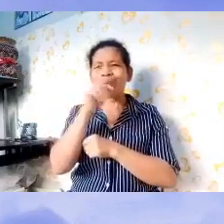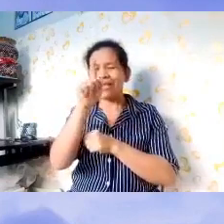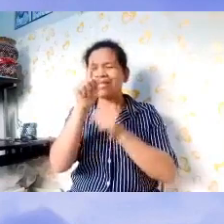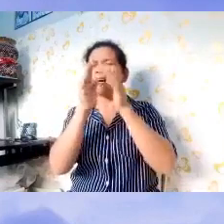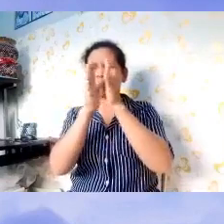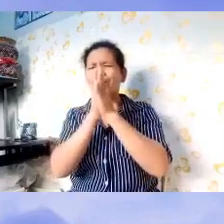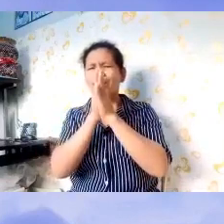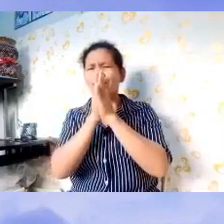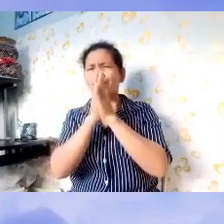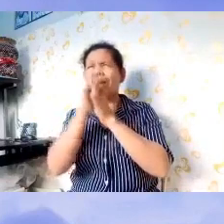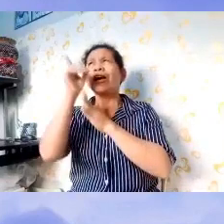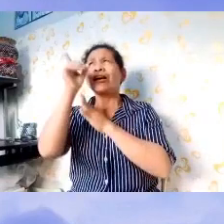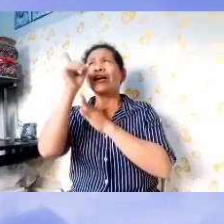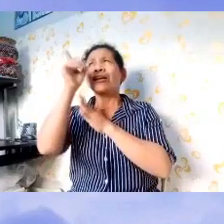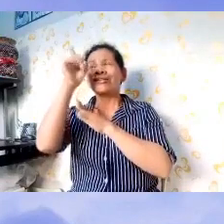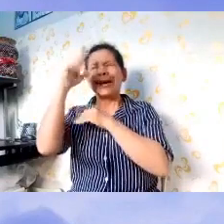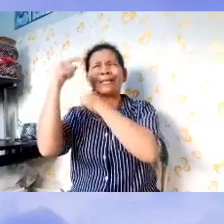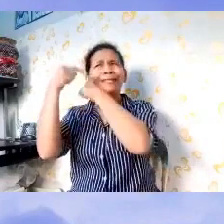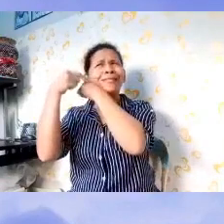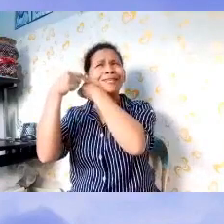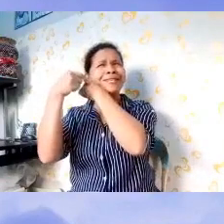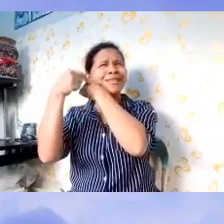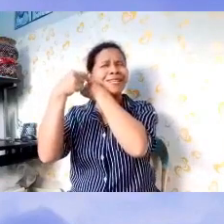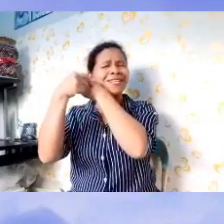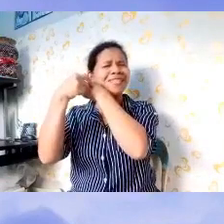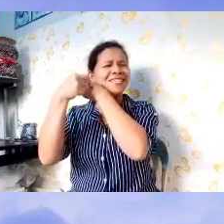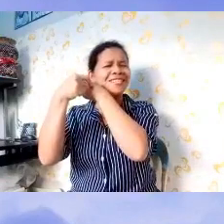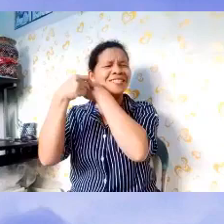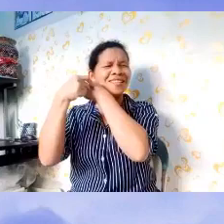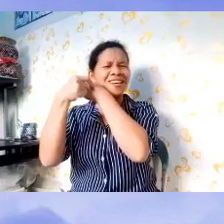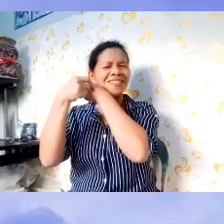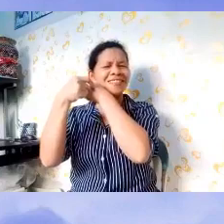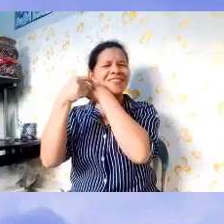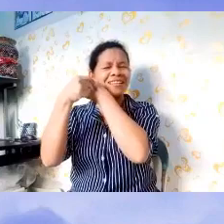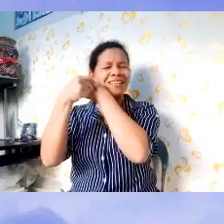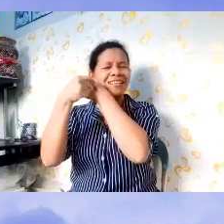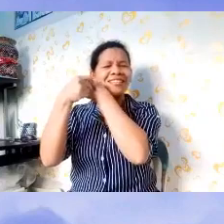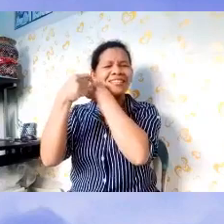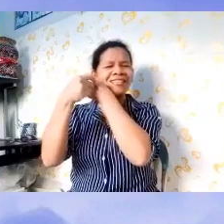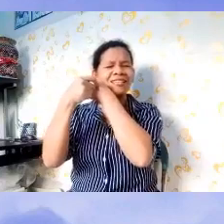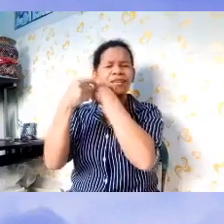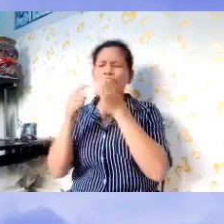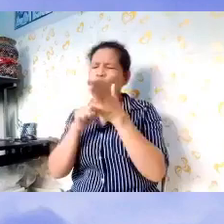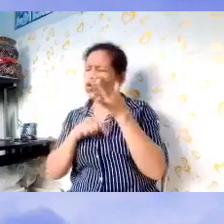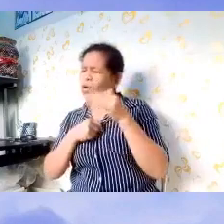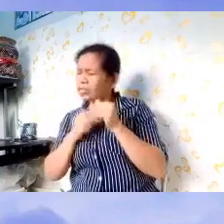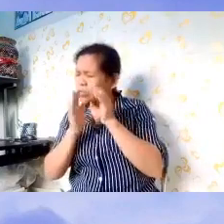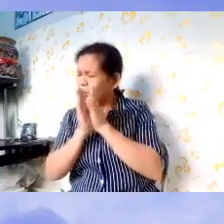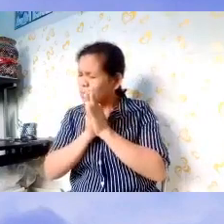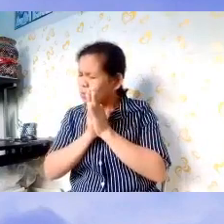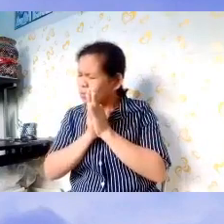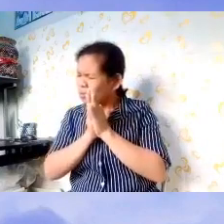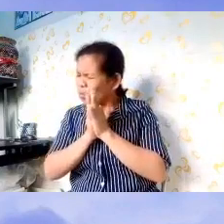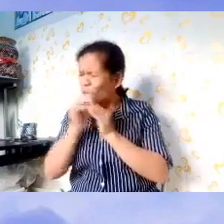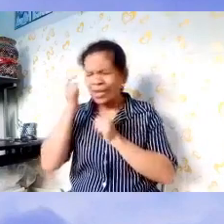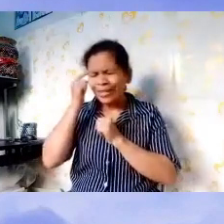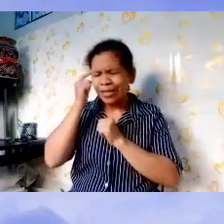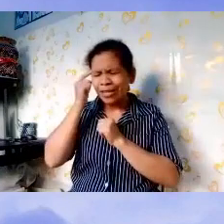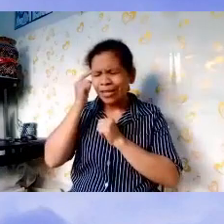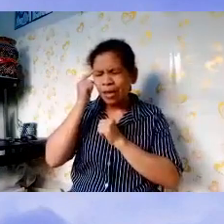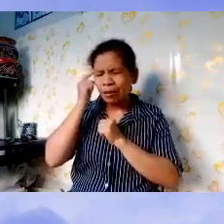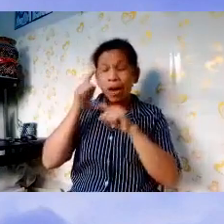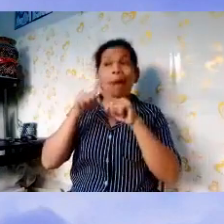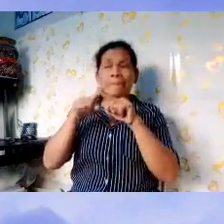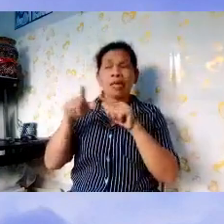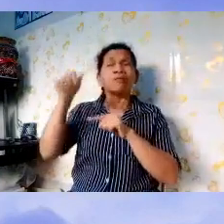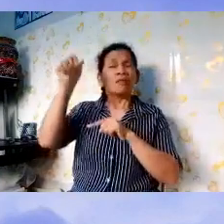Ang ganda, no po? Di ba sa panalangin, tayo minsan ay nag-iisip, ano bang sasabihin ko? Pero sabi dito, si Kristo